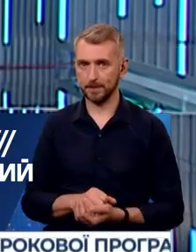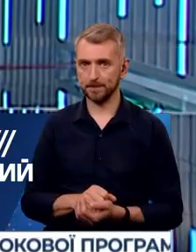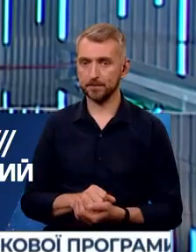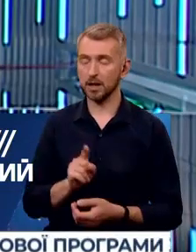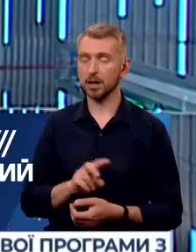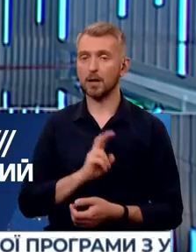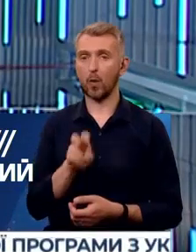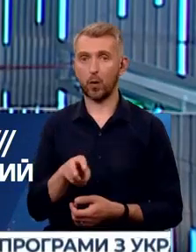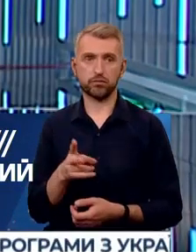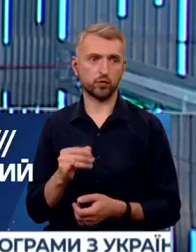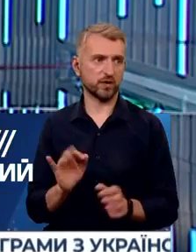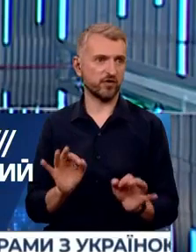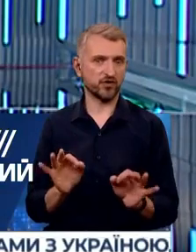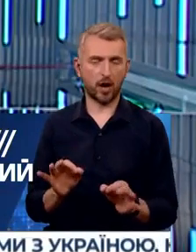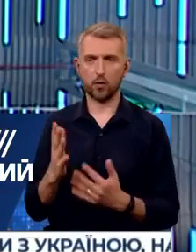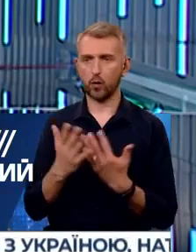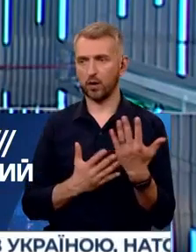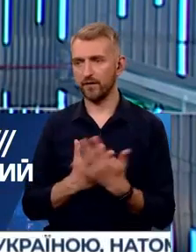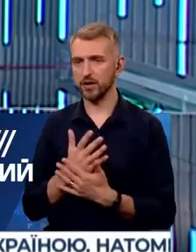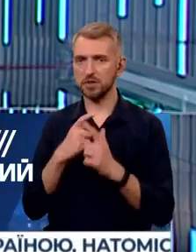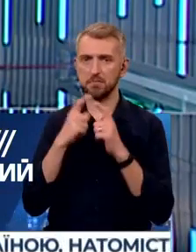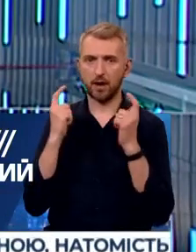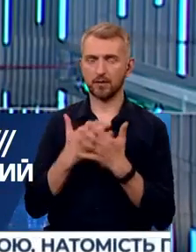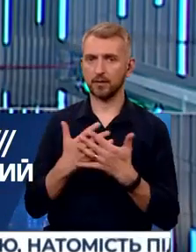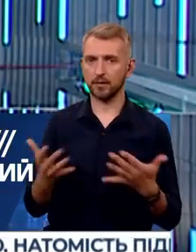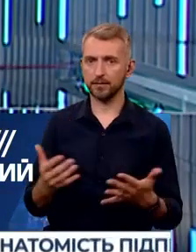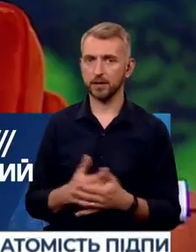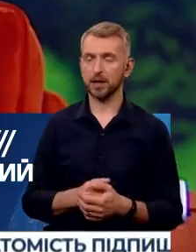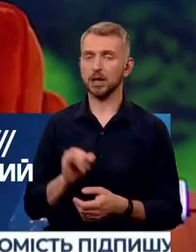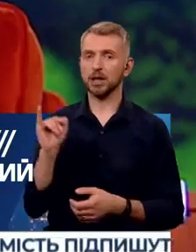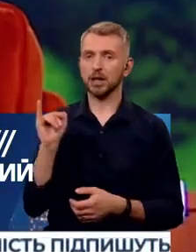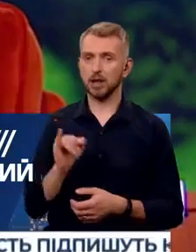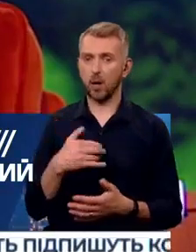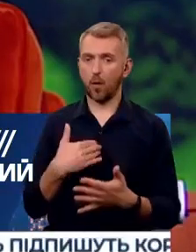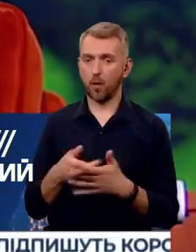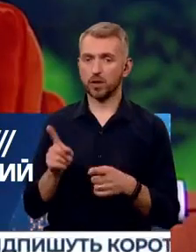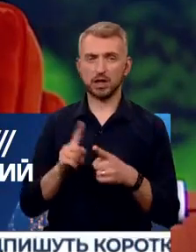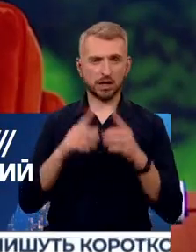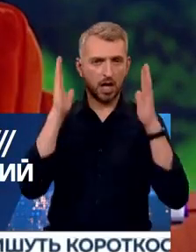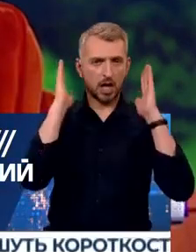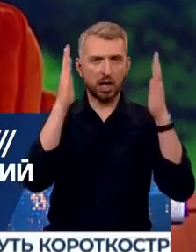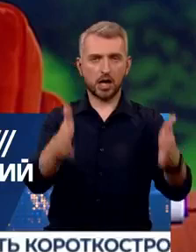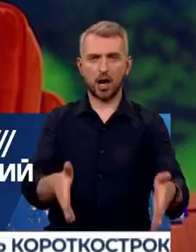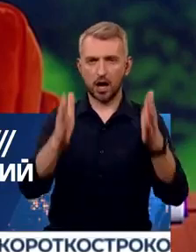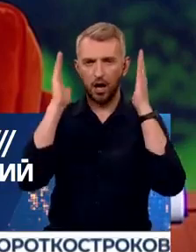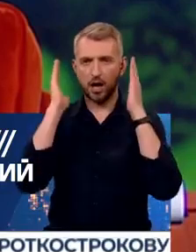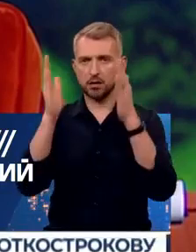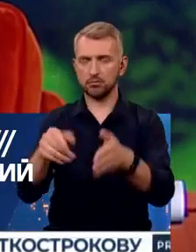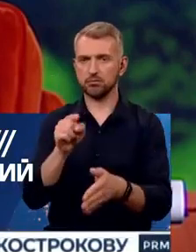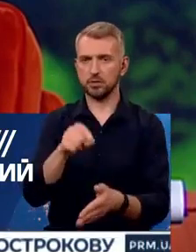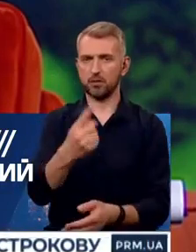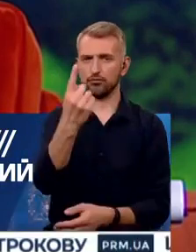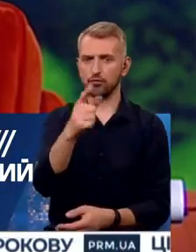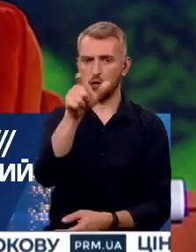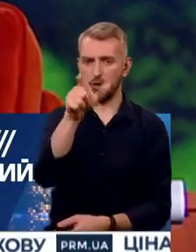ти заходиш, ну, звичайно, рукавички, там маска і так далі, і от оці ряди, там стоїть людина,